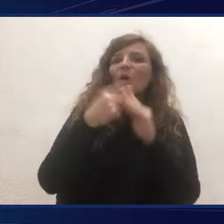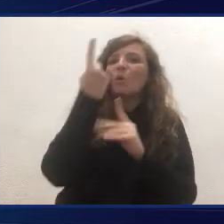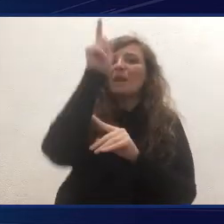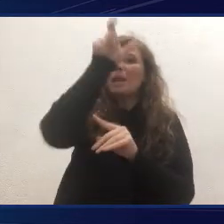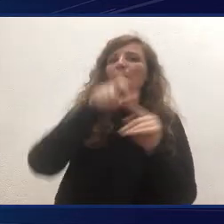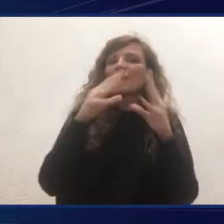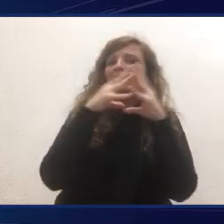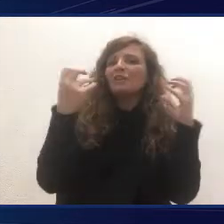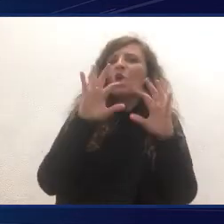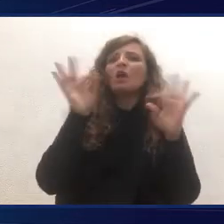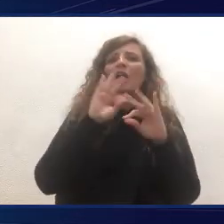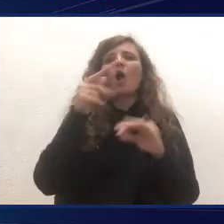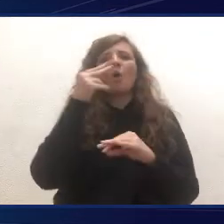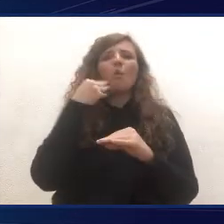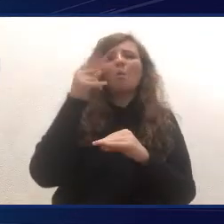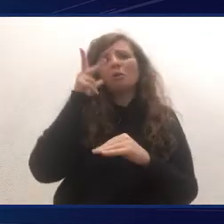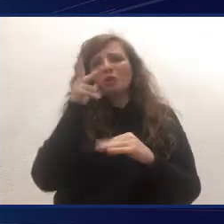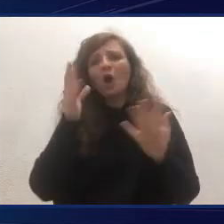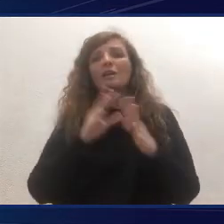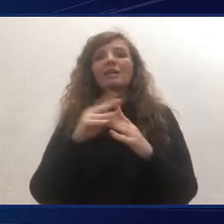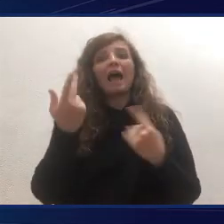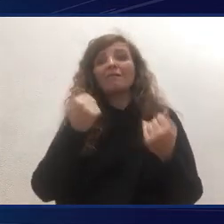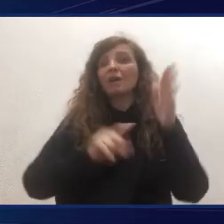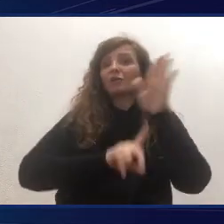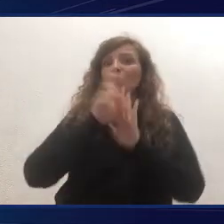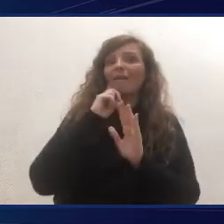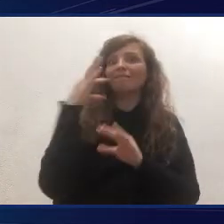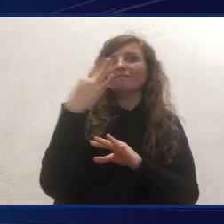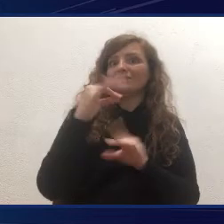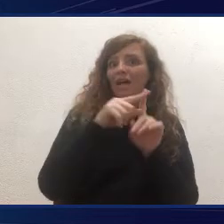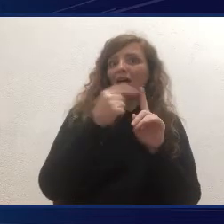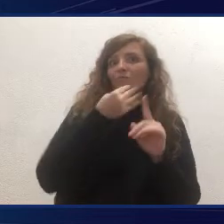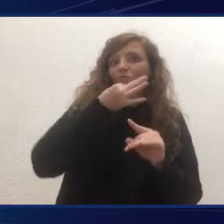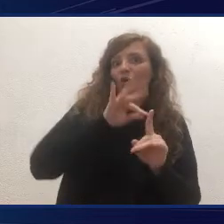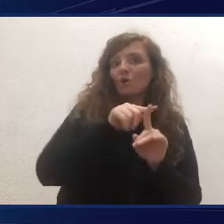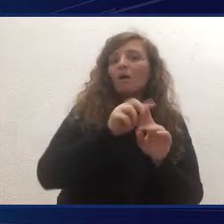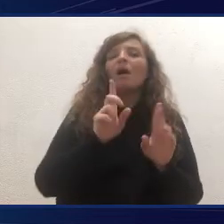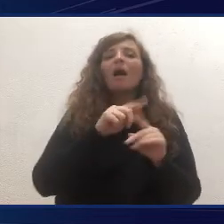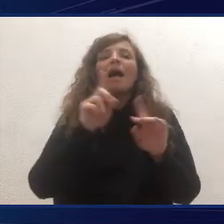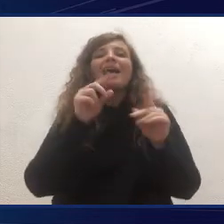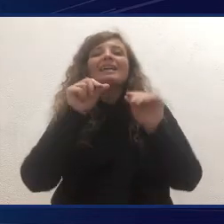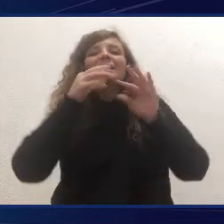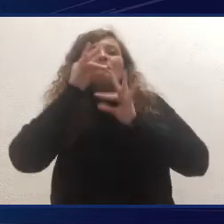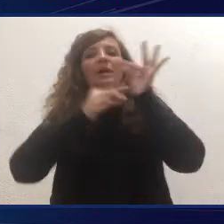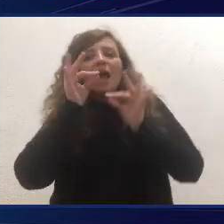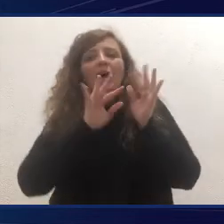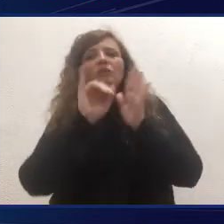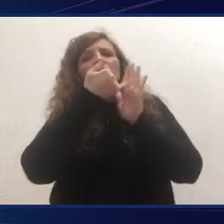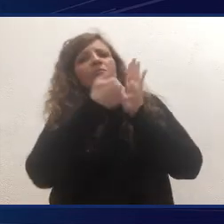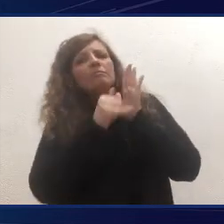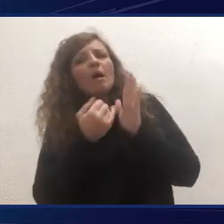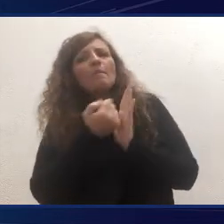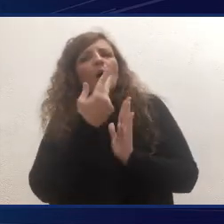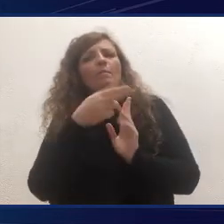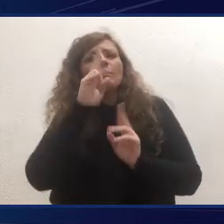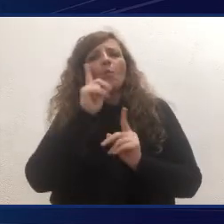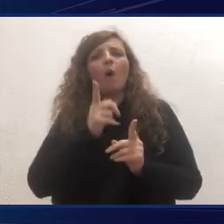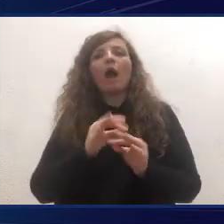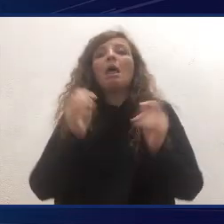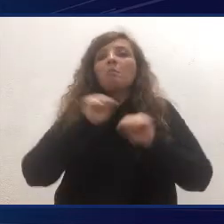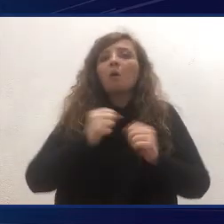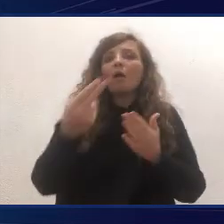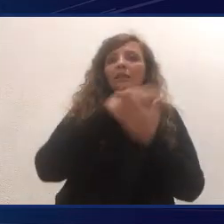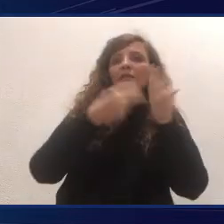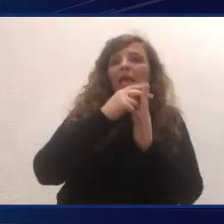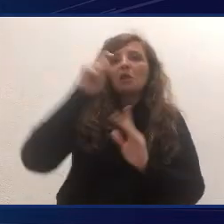voi un imprenditore o un'imprenditrice di successo, evidenziandone le caratteristiche più importanti. Lo potete fare con un video, con